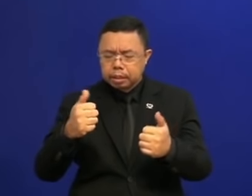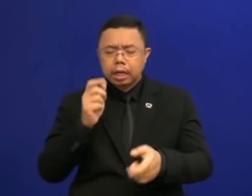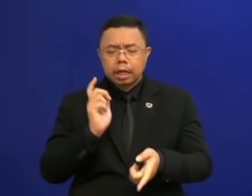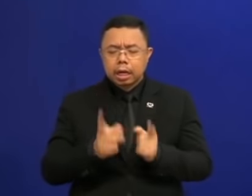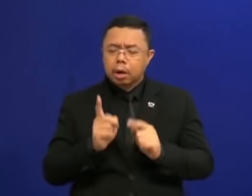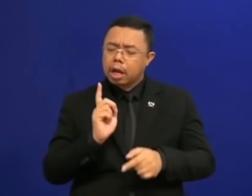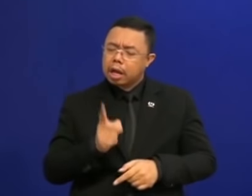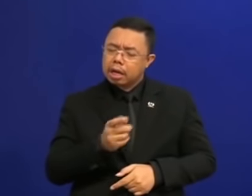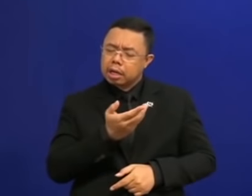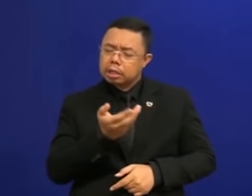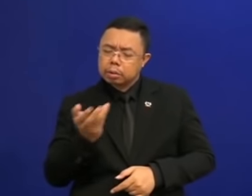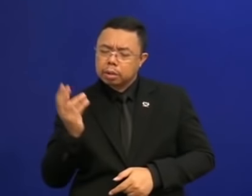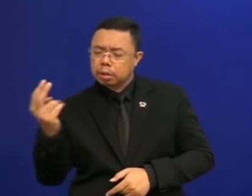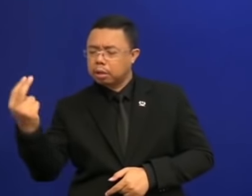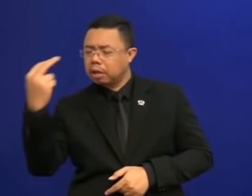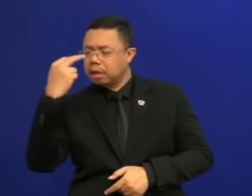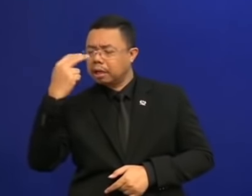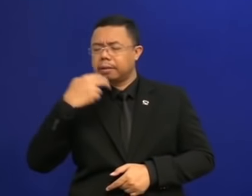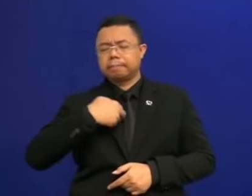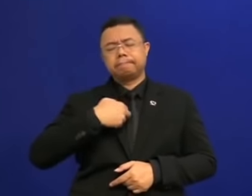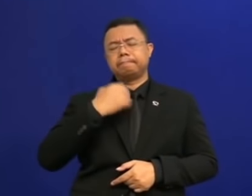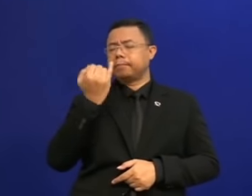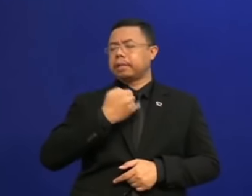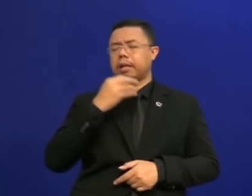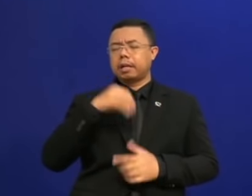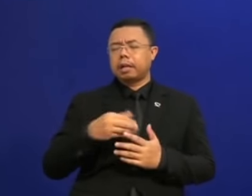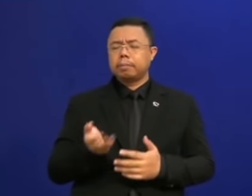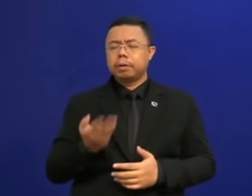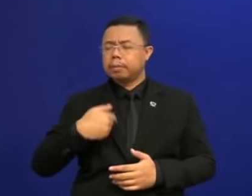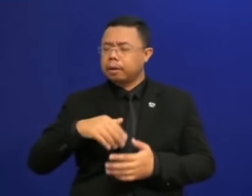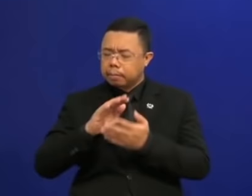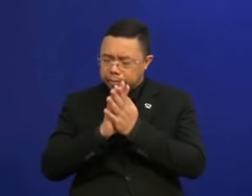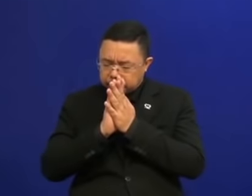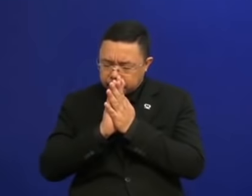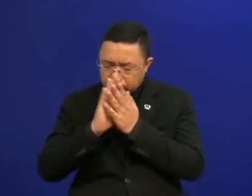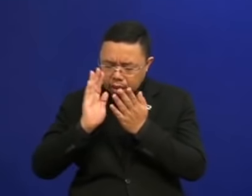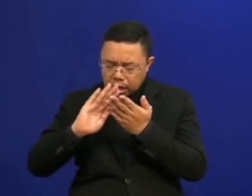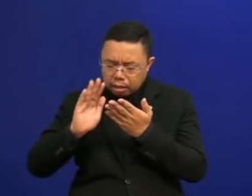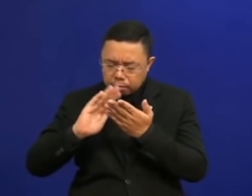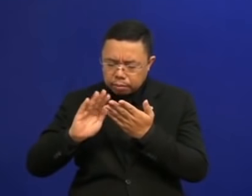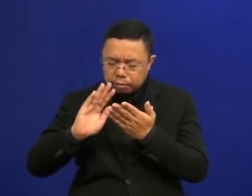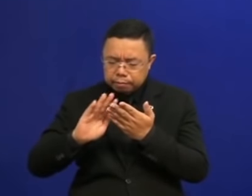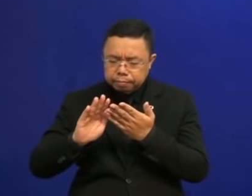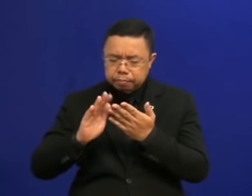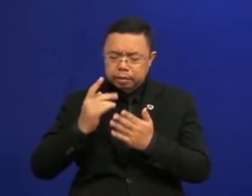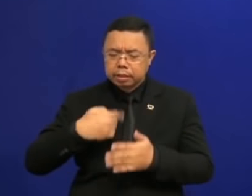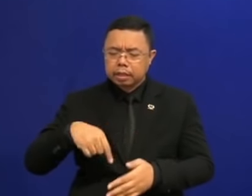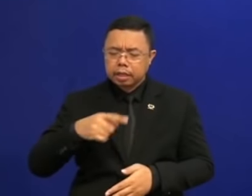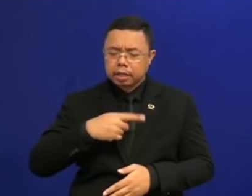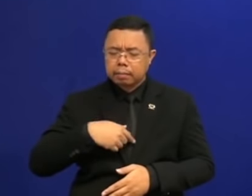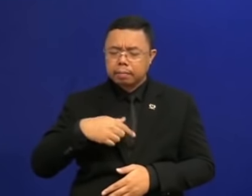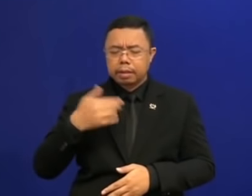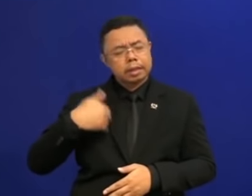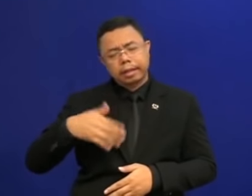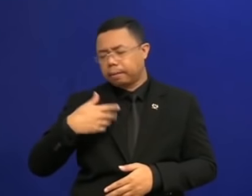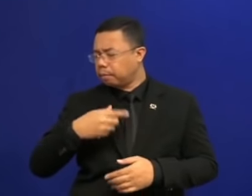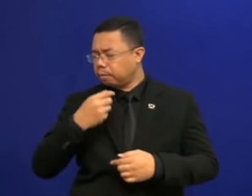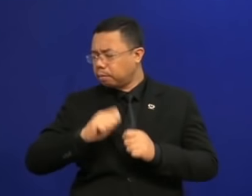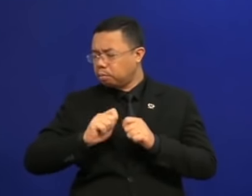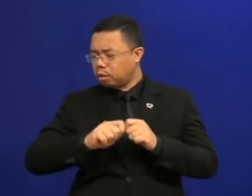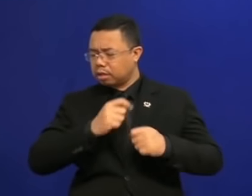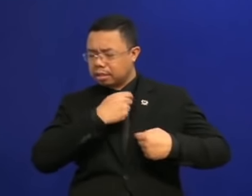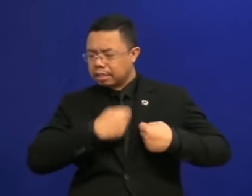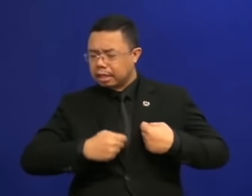Jika ada sesuatu yang kau pandang salah dalam hidup kami, mohon ampun. Kami tidak mau menyakiti